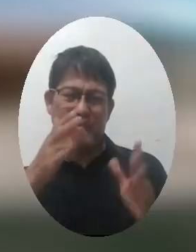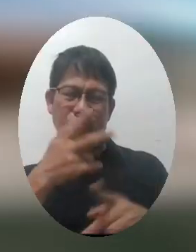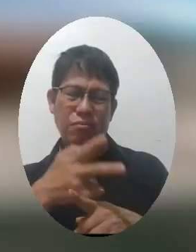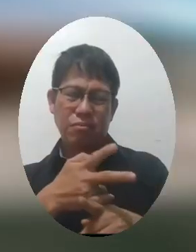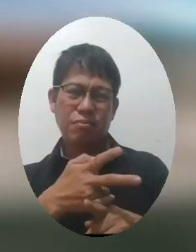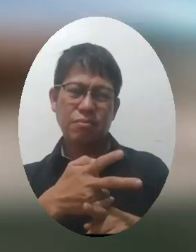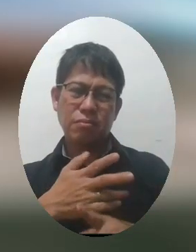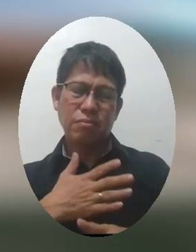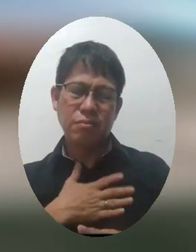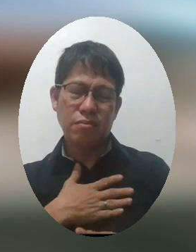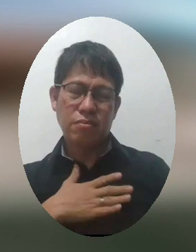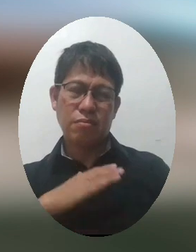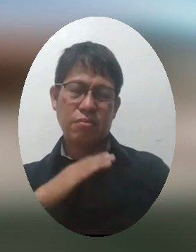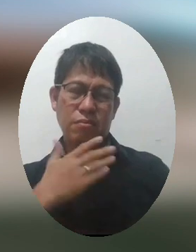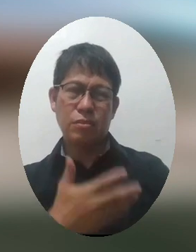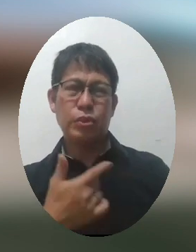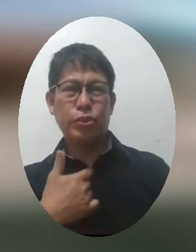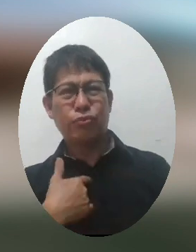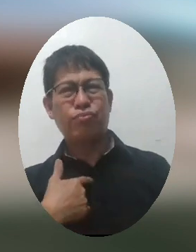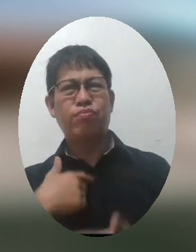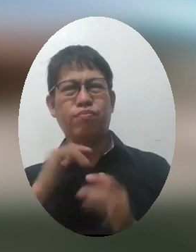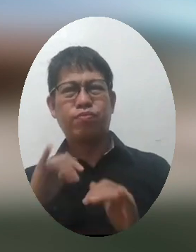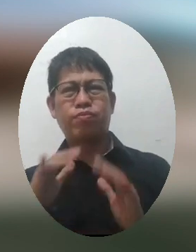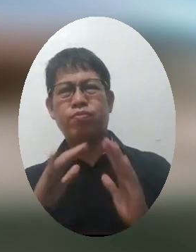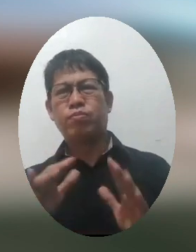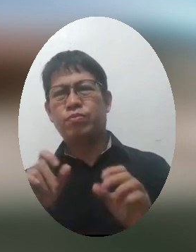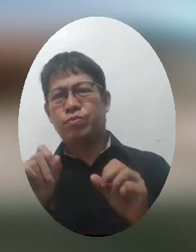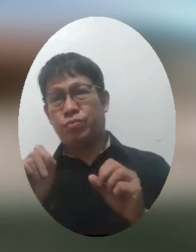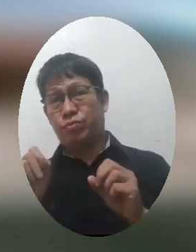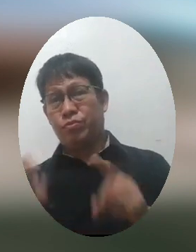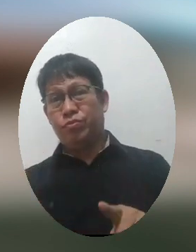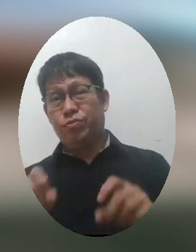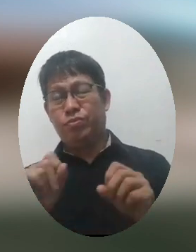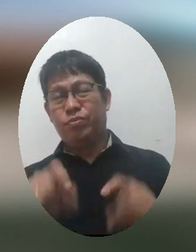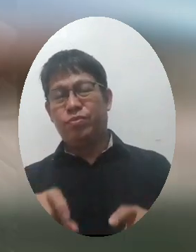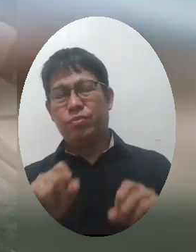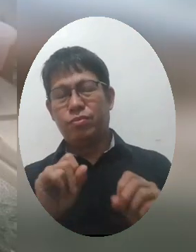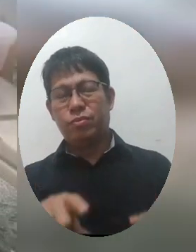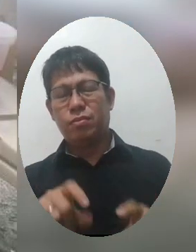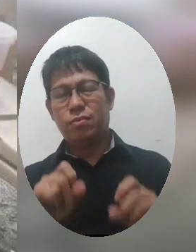tutukan. Habang nasa bahay ako,